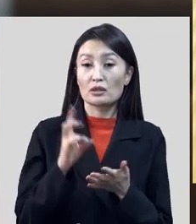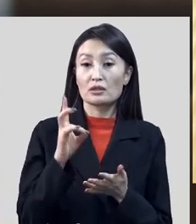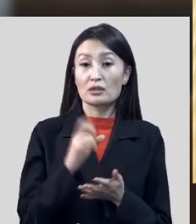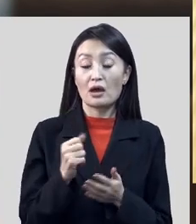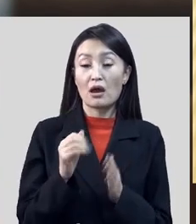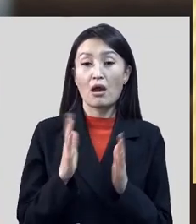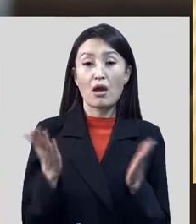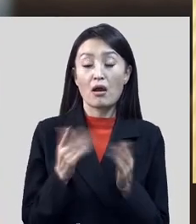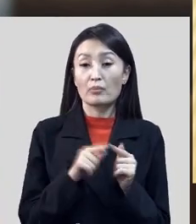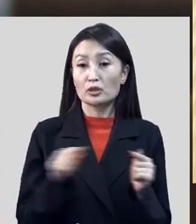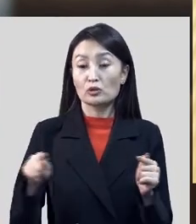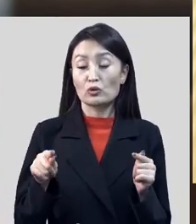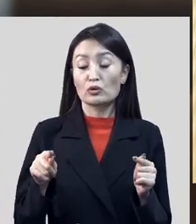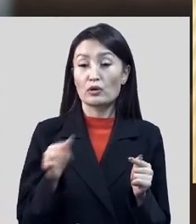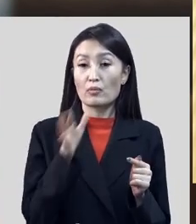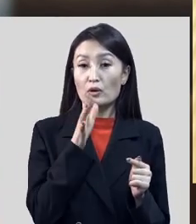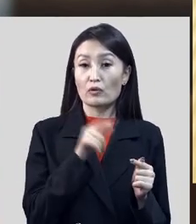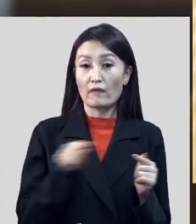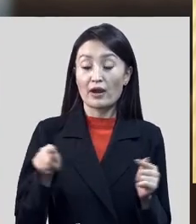определенный период времени